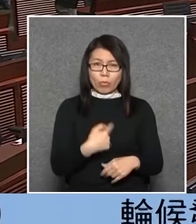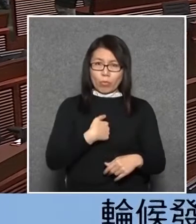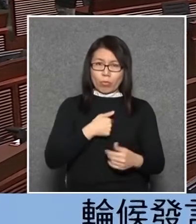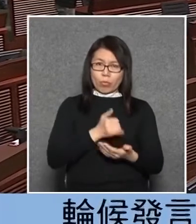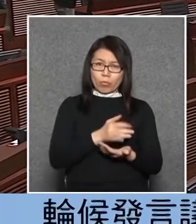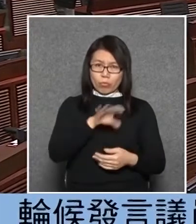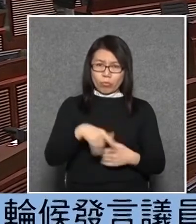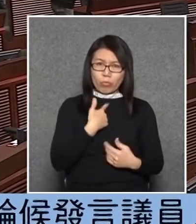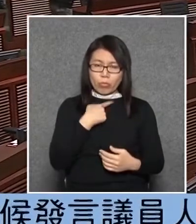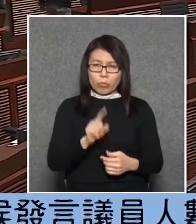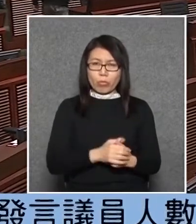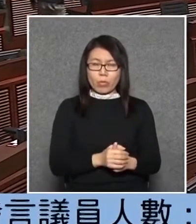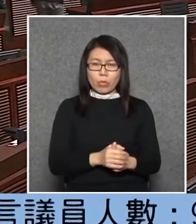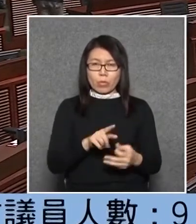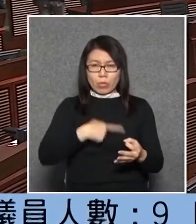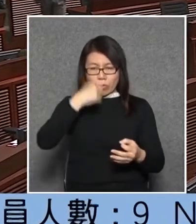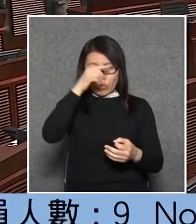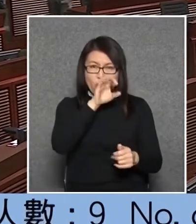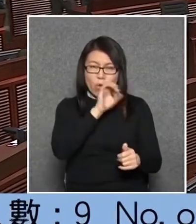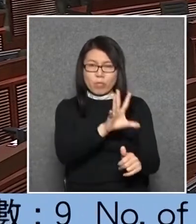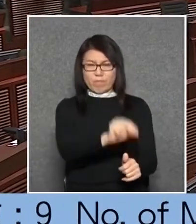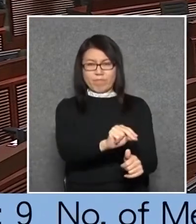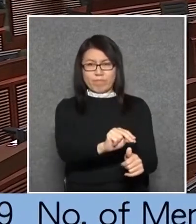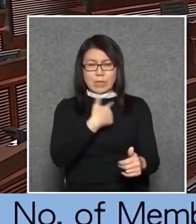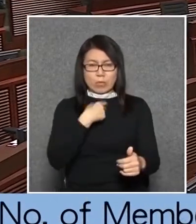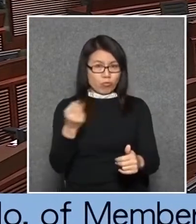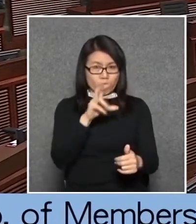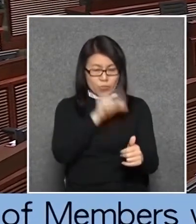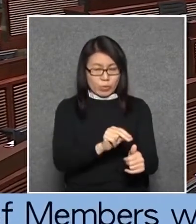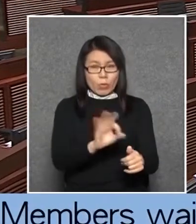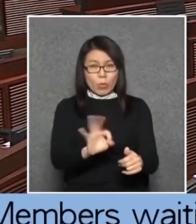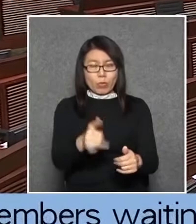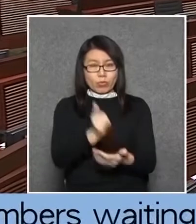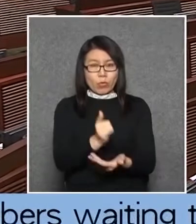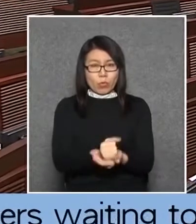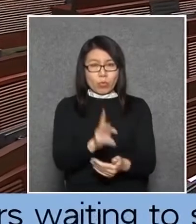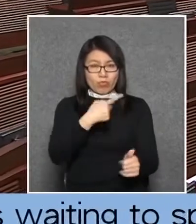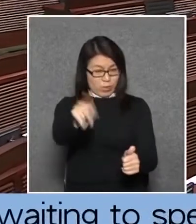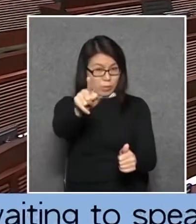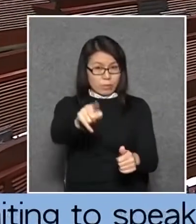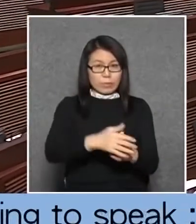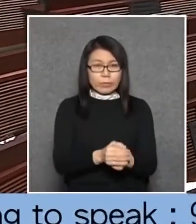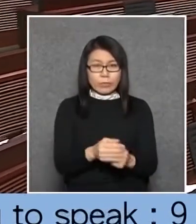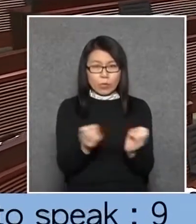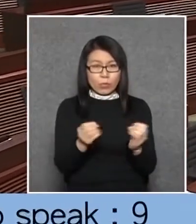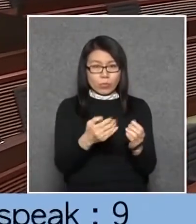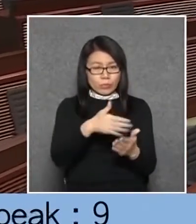梁国雄议员，我系冇叫你讲嘢，你如果再唔收声坐返喺度，我就会命令你离开议事厅。